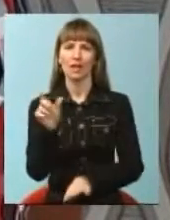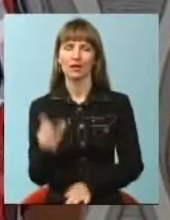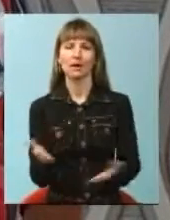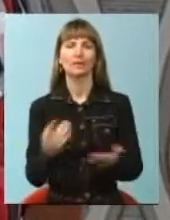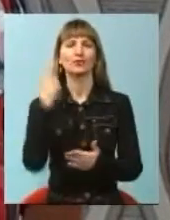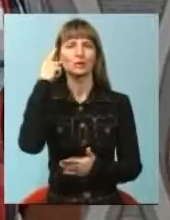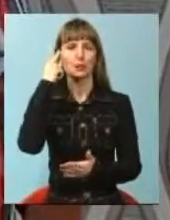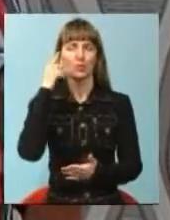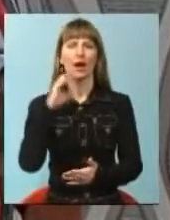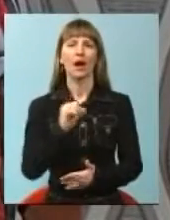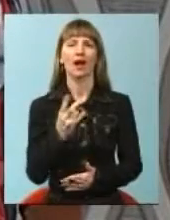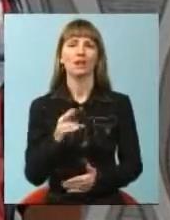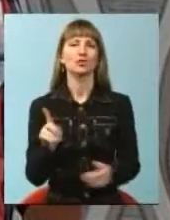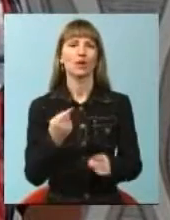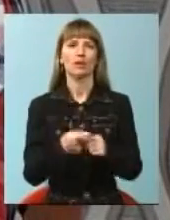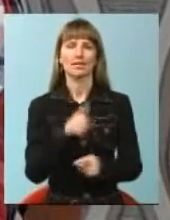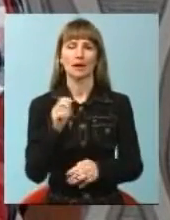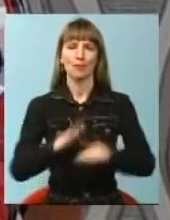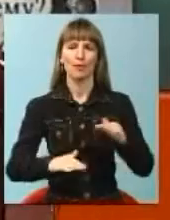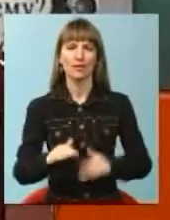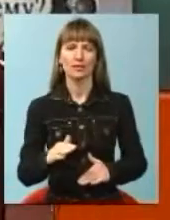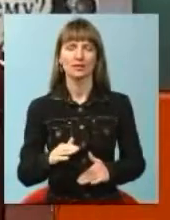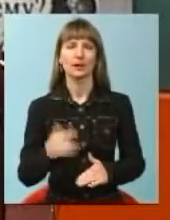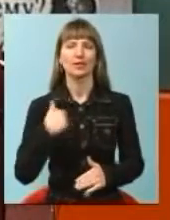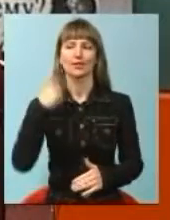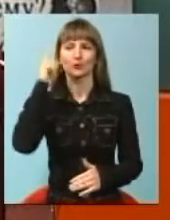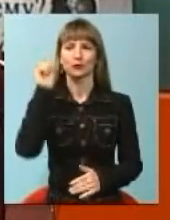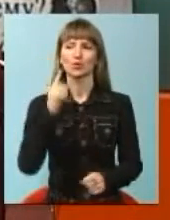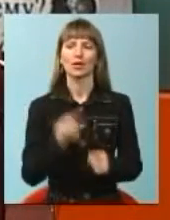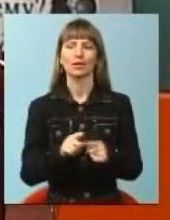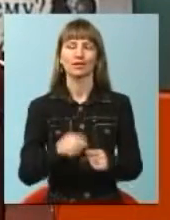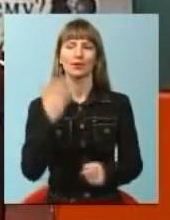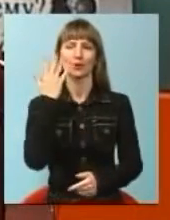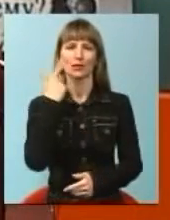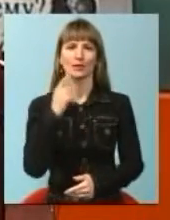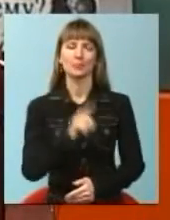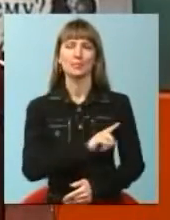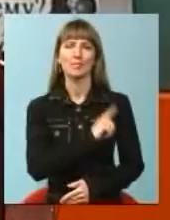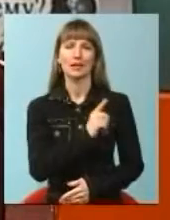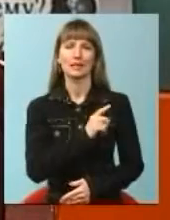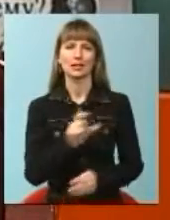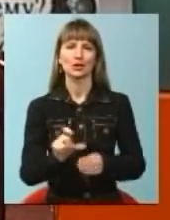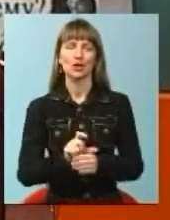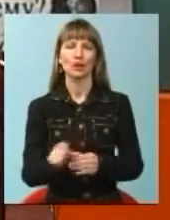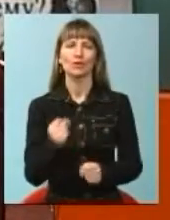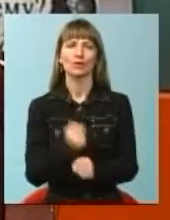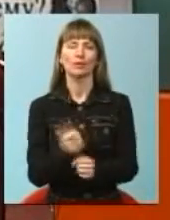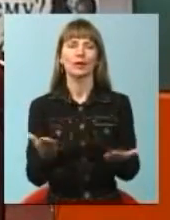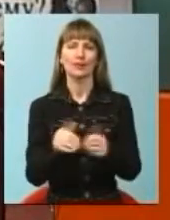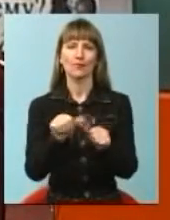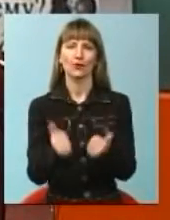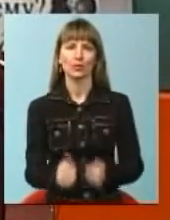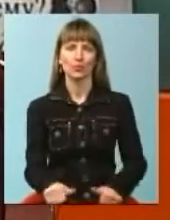гадаєте? Як ти гадаєш, Анечко, що це за професія? Ну, я гадаю, це коли майстри з шоколаду роблять якісь